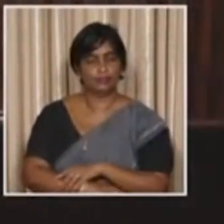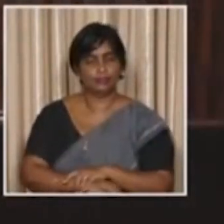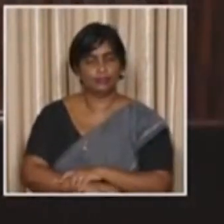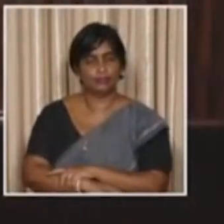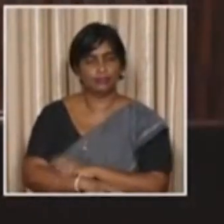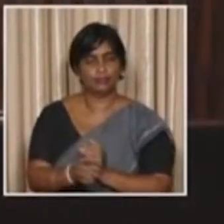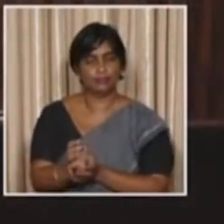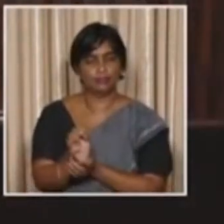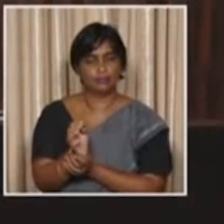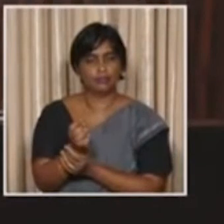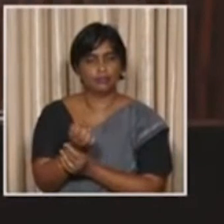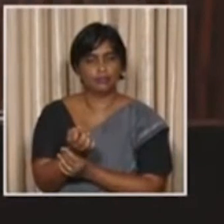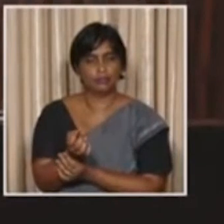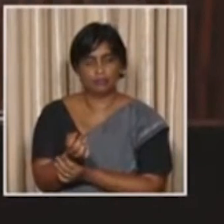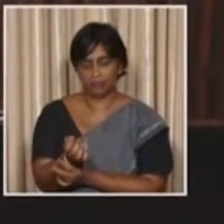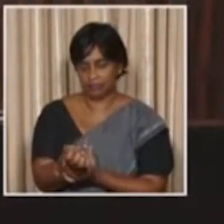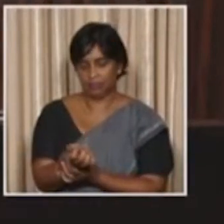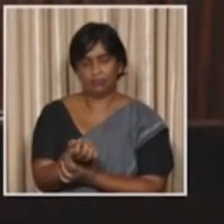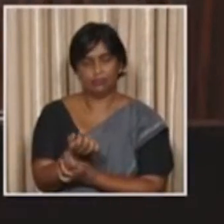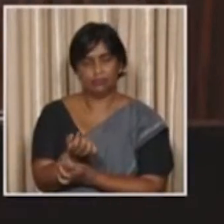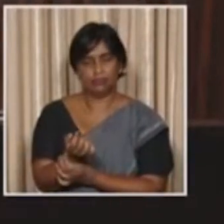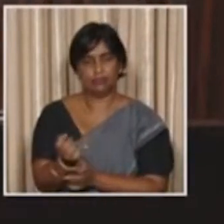ඉන්න මේ මේ මේ ටික උරනා පස්සේ ගන්න.